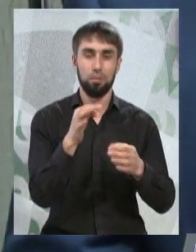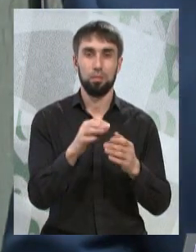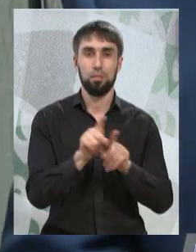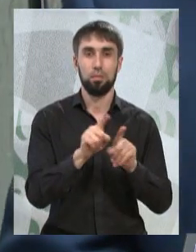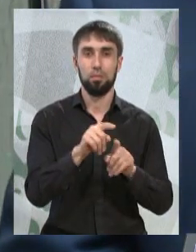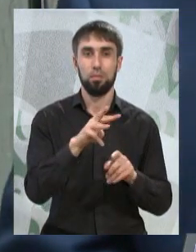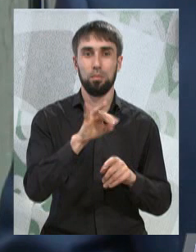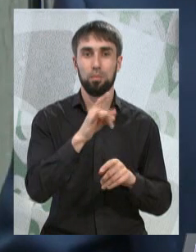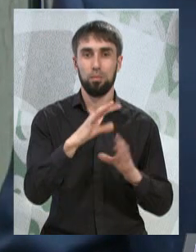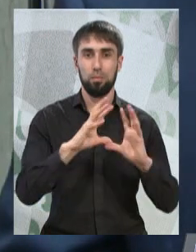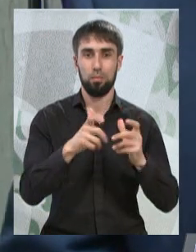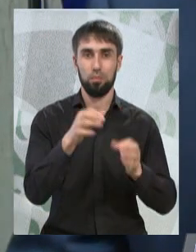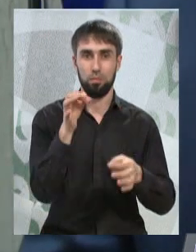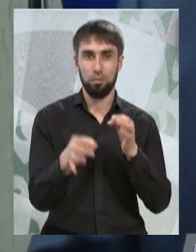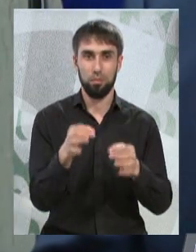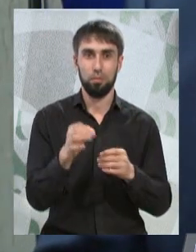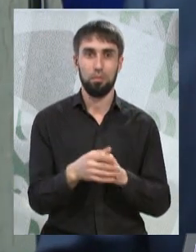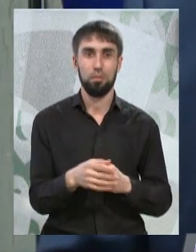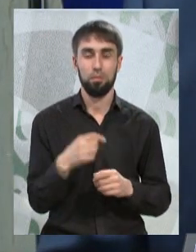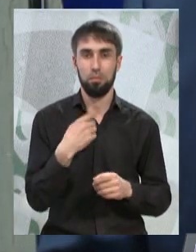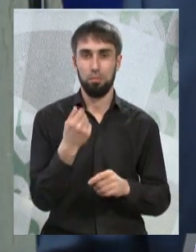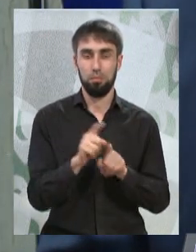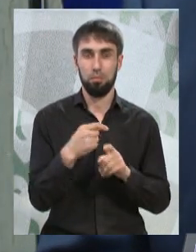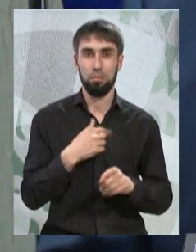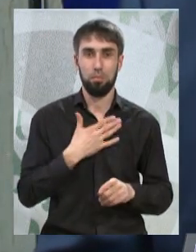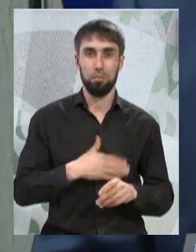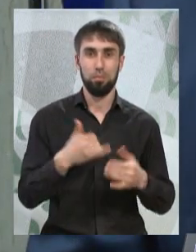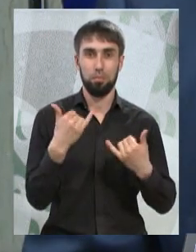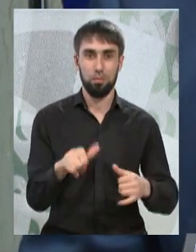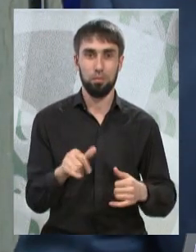меня сегодня немножко даже приятно удивило, что